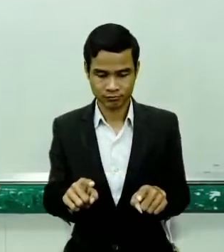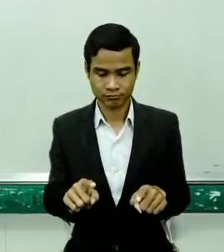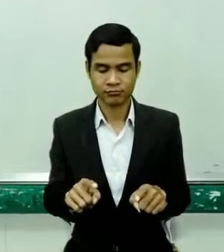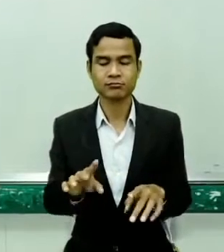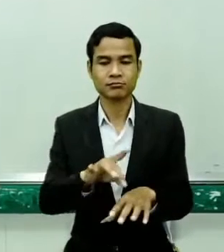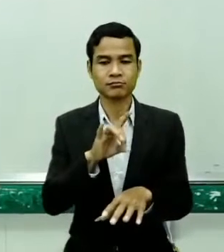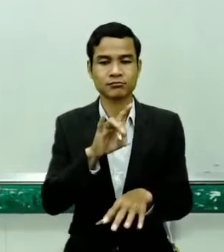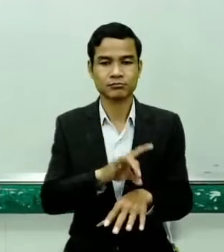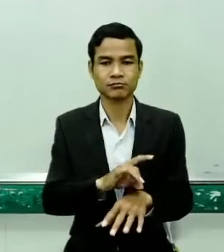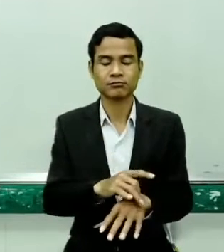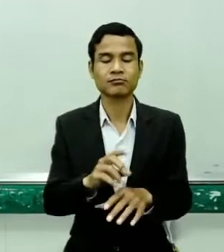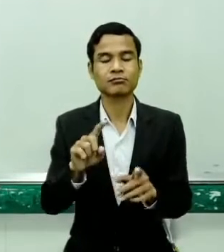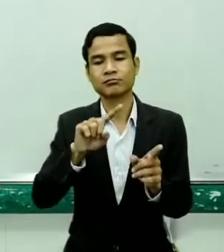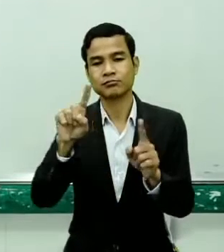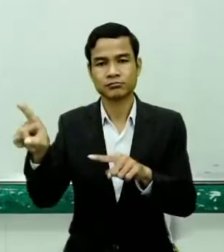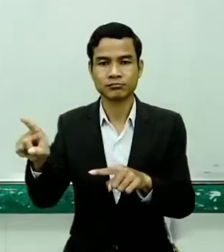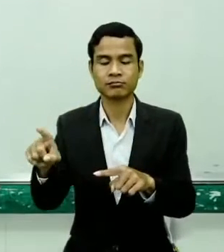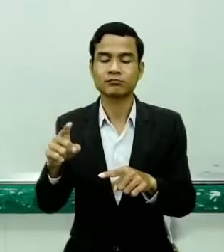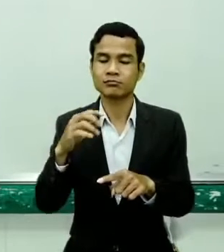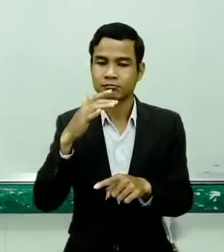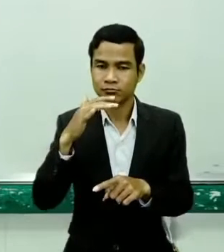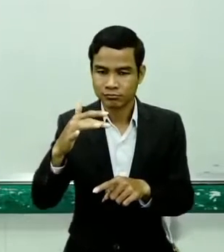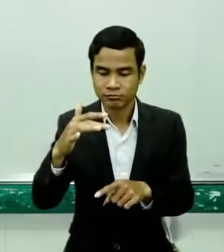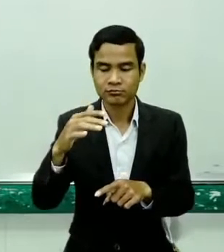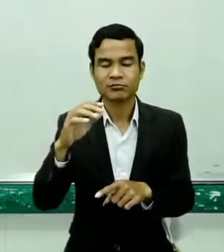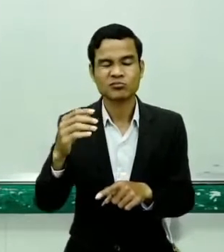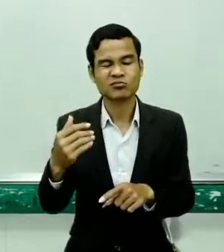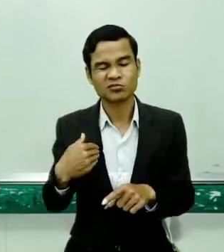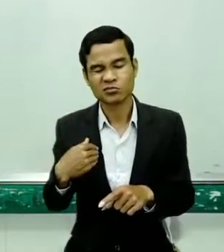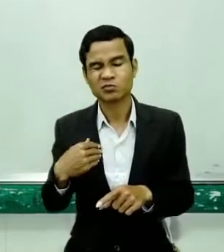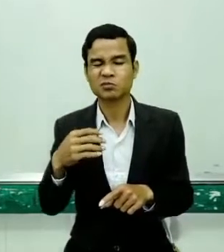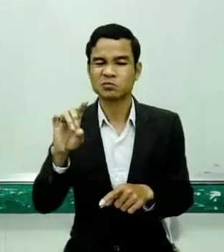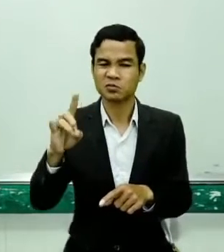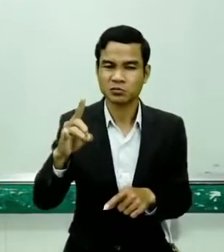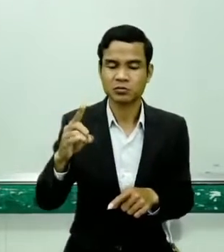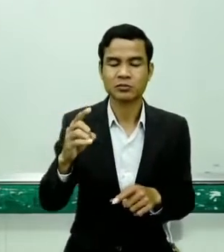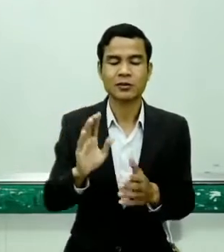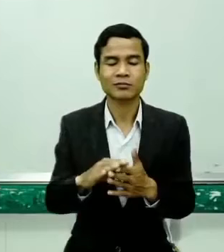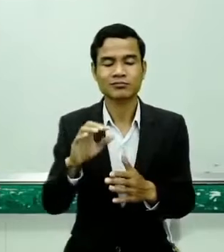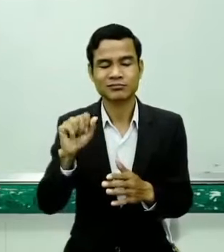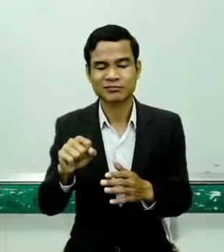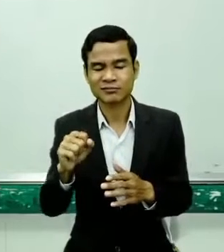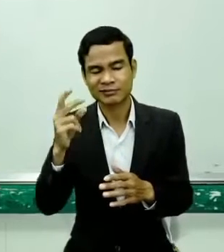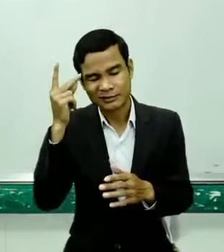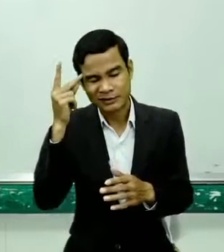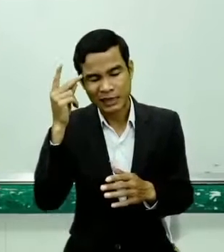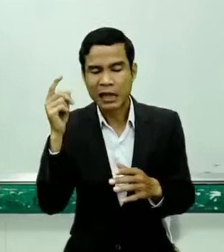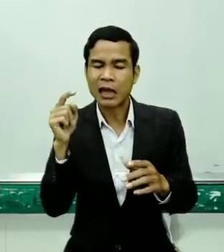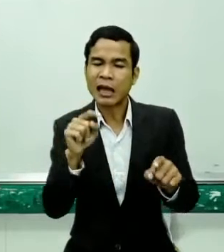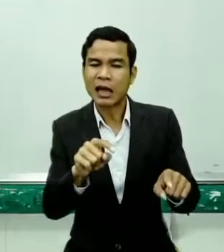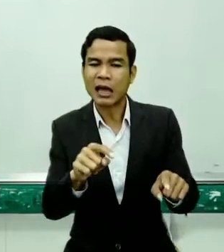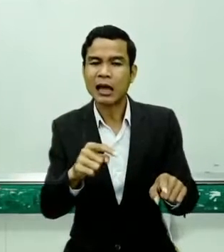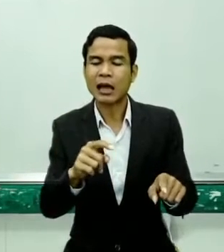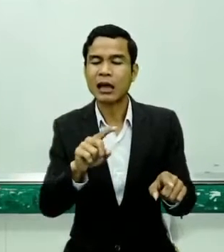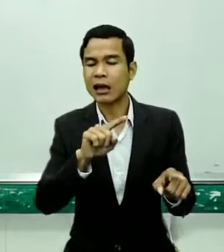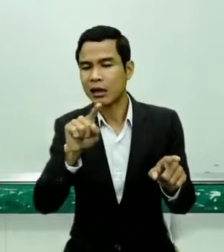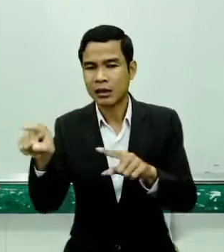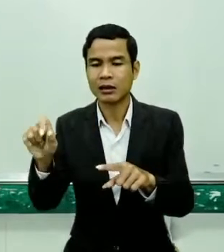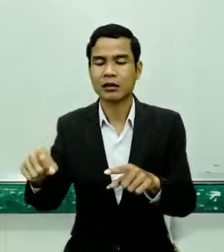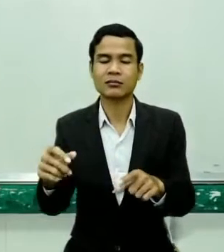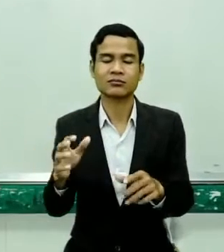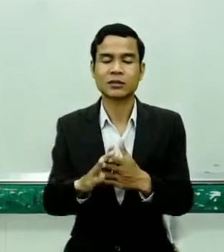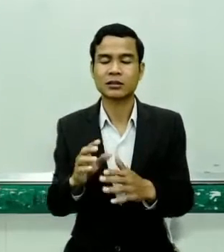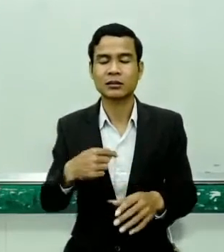ca đai nè cứ ban tờ lên nơi chân này xa mọt nút mình men cứ mình men chỉ đứng chạy đón tề nè cứ ai tờ